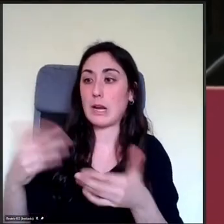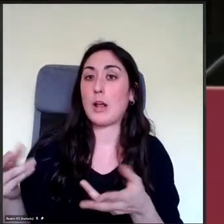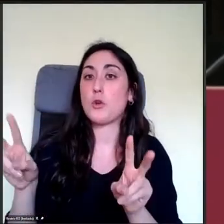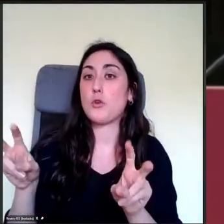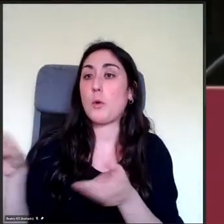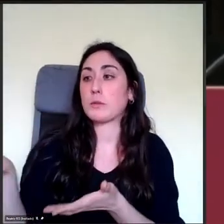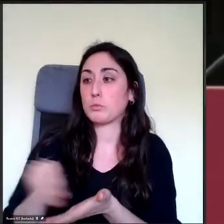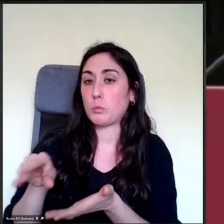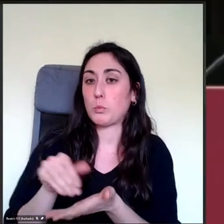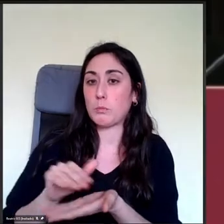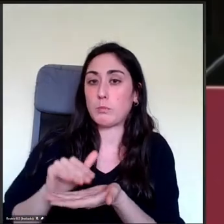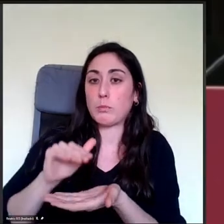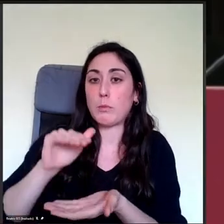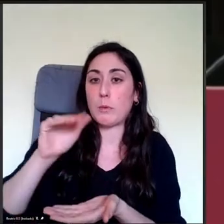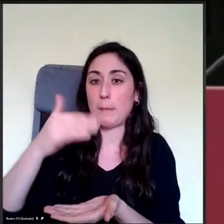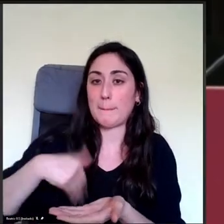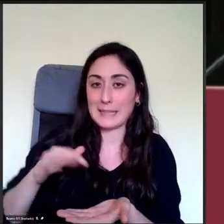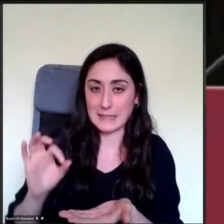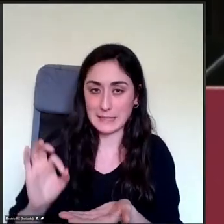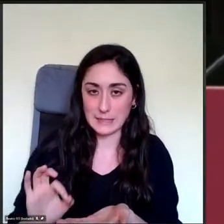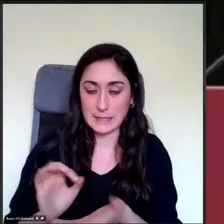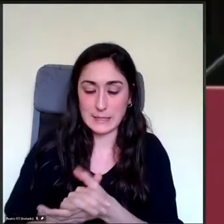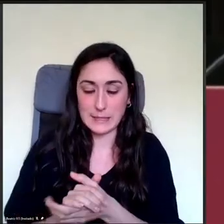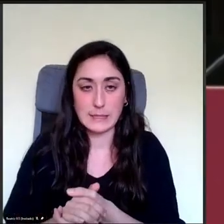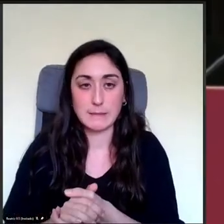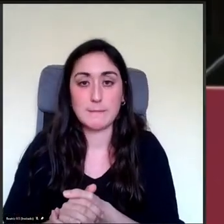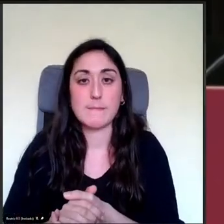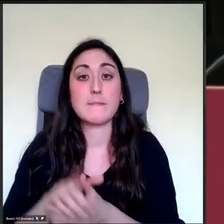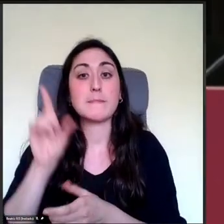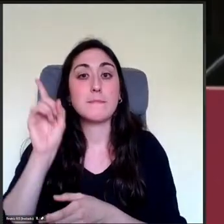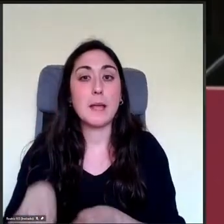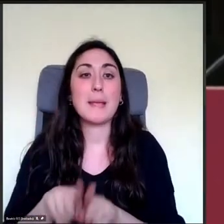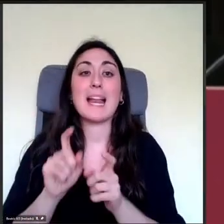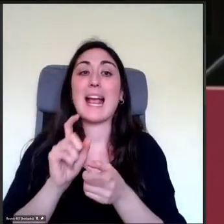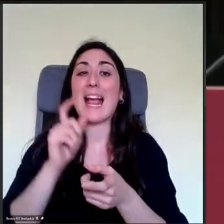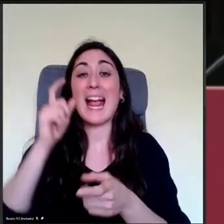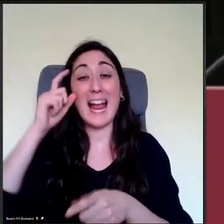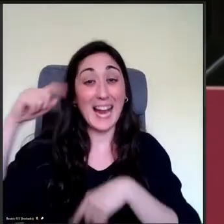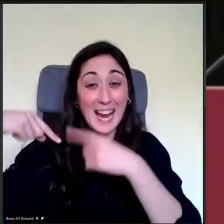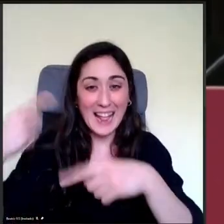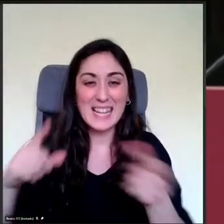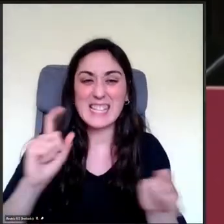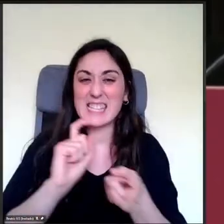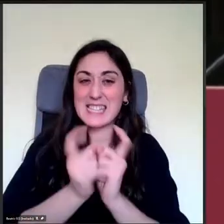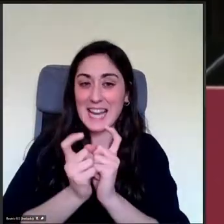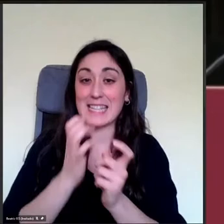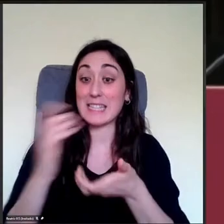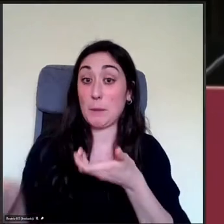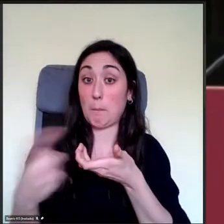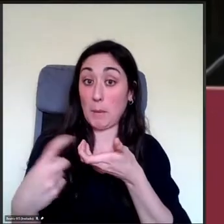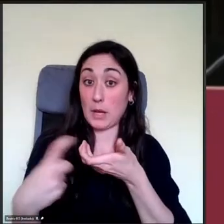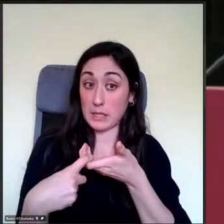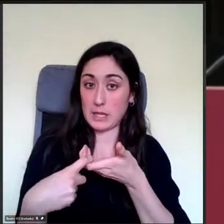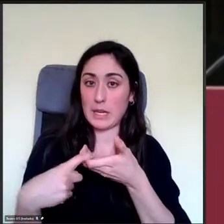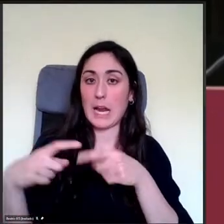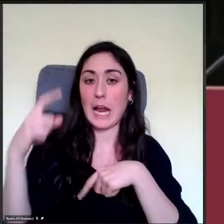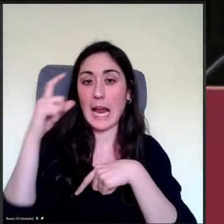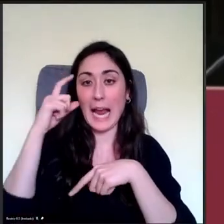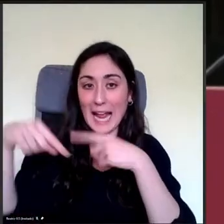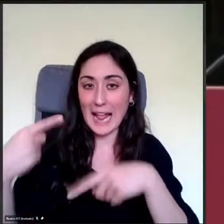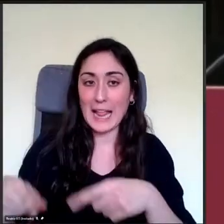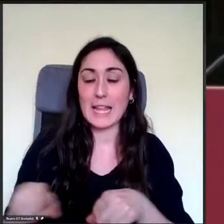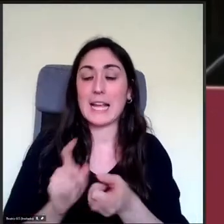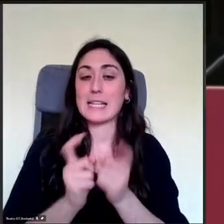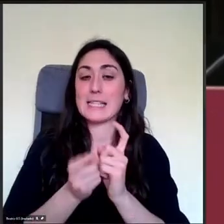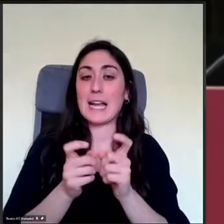per al seu web. I també dir que fa un xat diari on, si t'apuntes, reps, no?, la